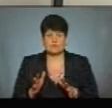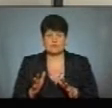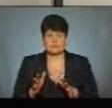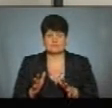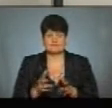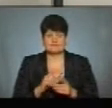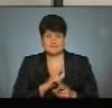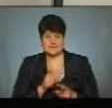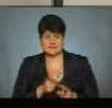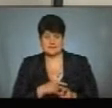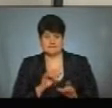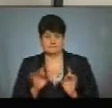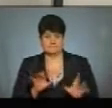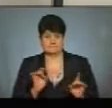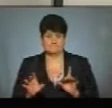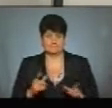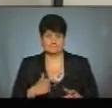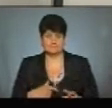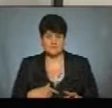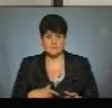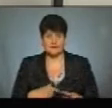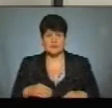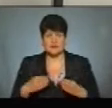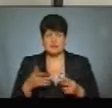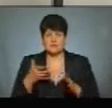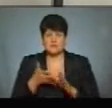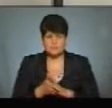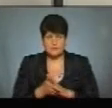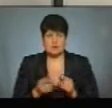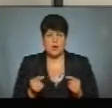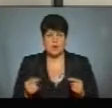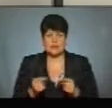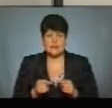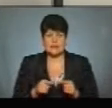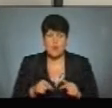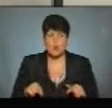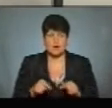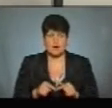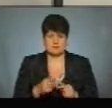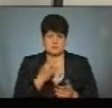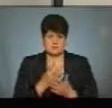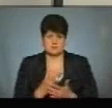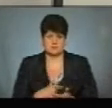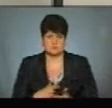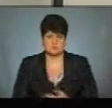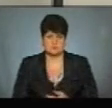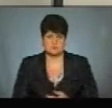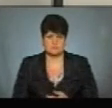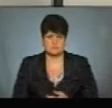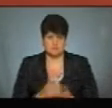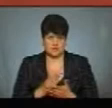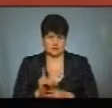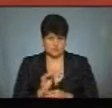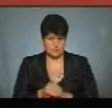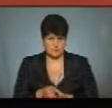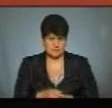розкачатися, так? Тобто дати зрозуміти, що вони йдуть, і на конкретних округах заявити про себе. Володимир, чи